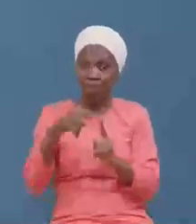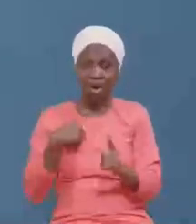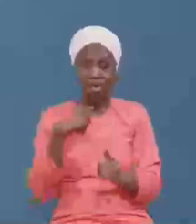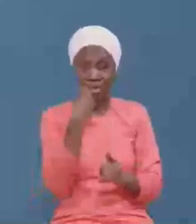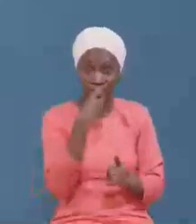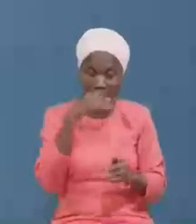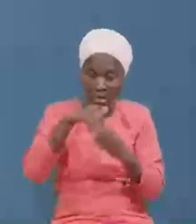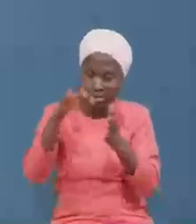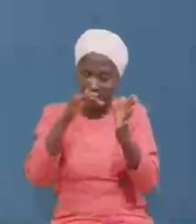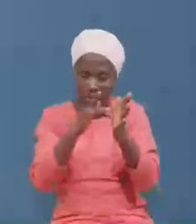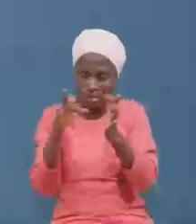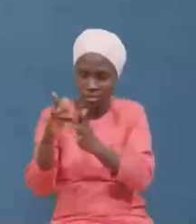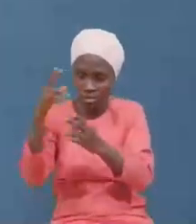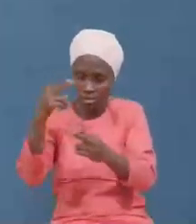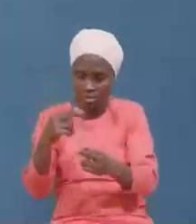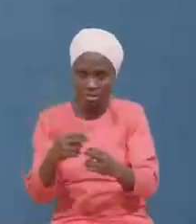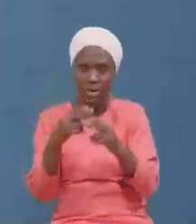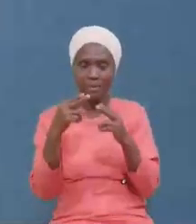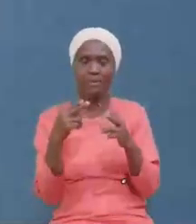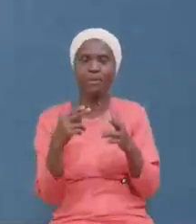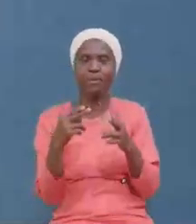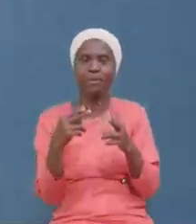Lorsque nous disons au nom de Jésus-Christ,